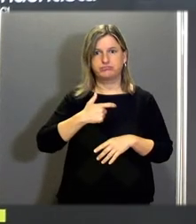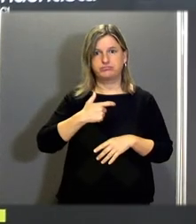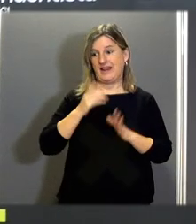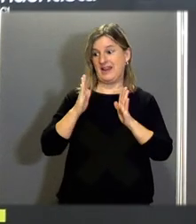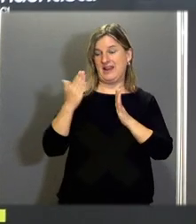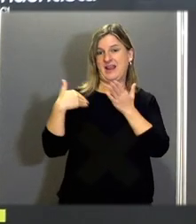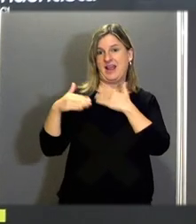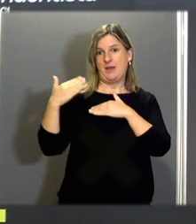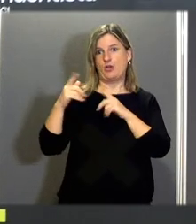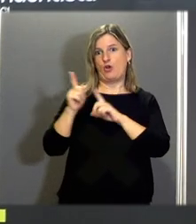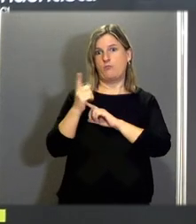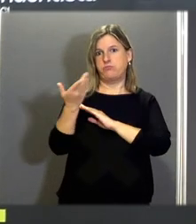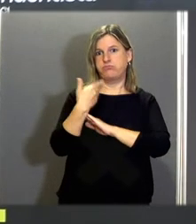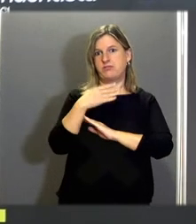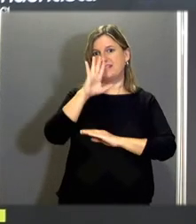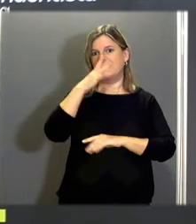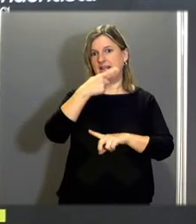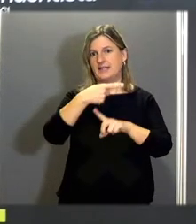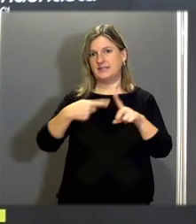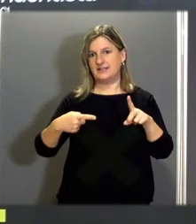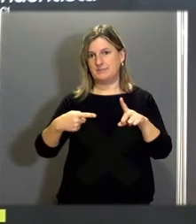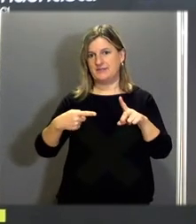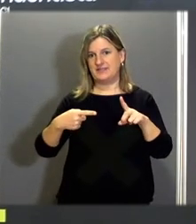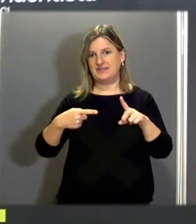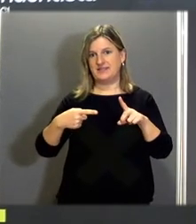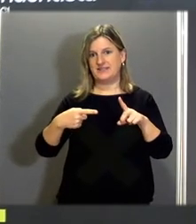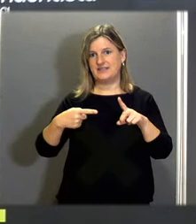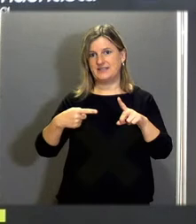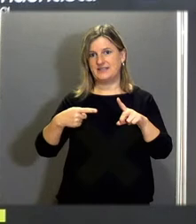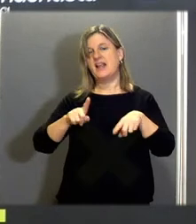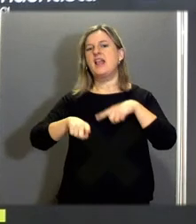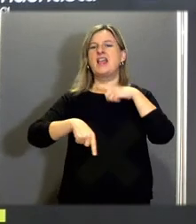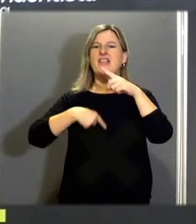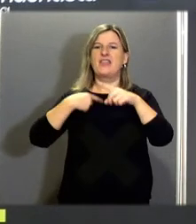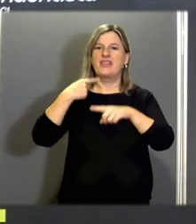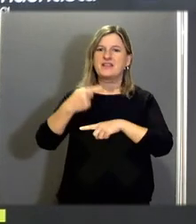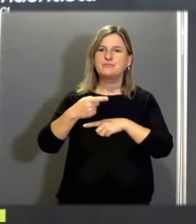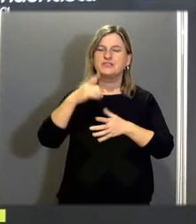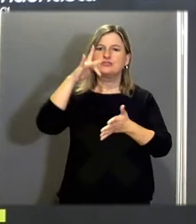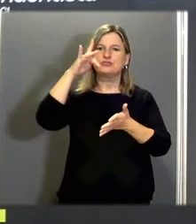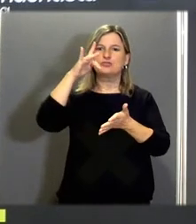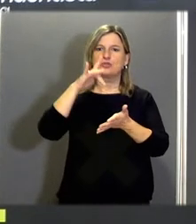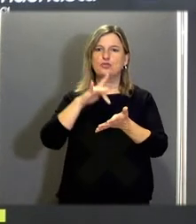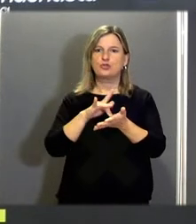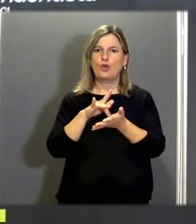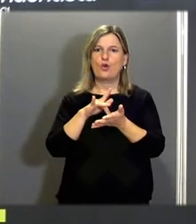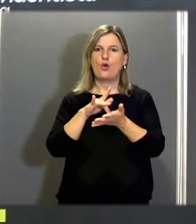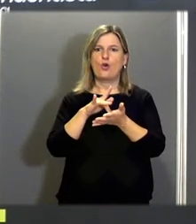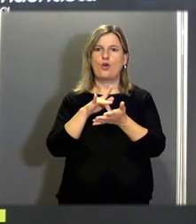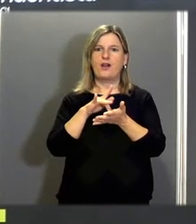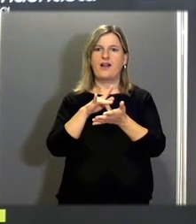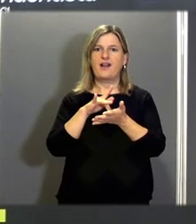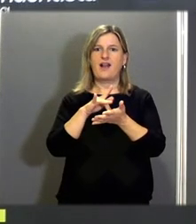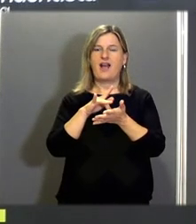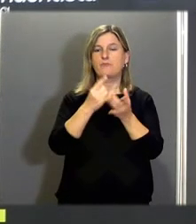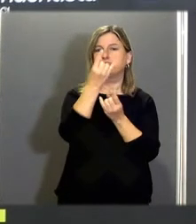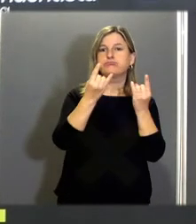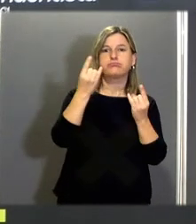en un moment en què em van condemnar 5 anys i mig. Després d'una sèrie de peripècies que van tenir tot de